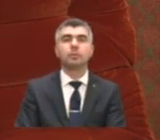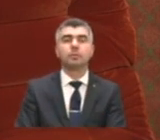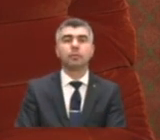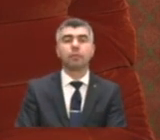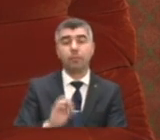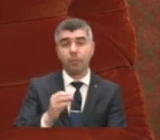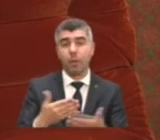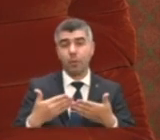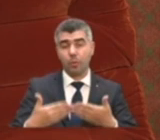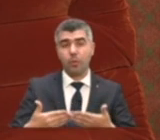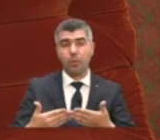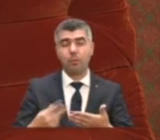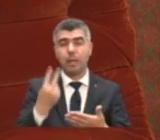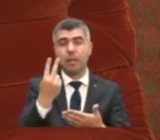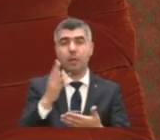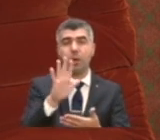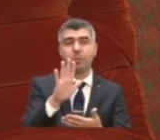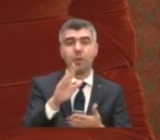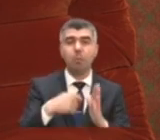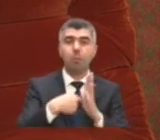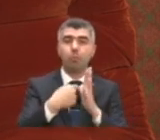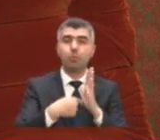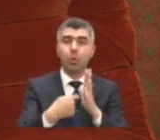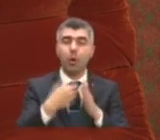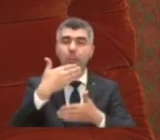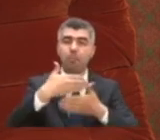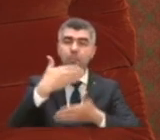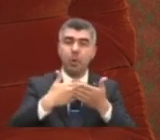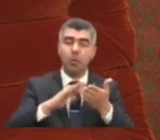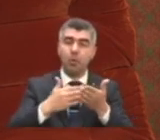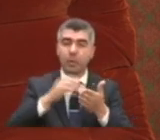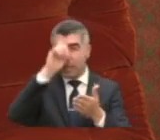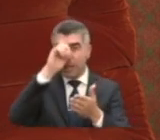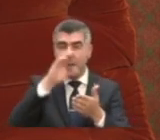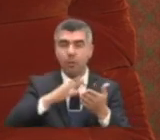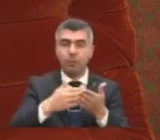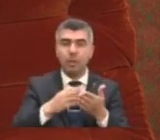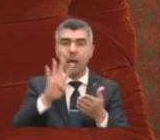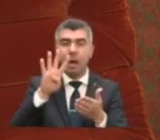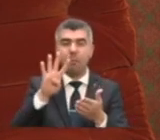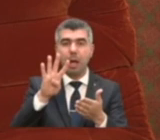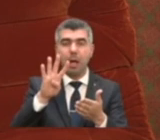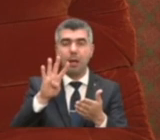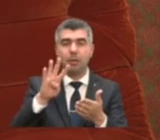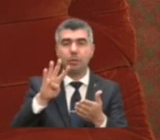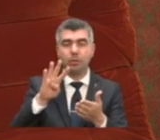الى حدود اليوم انجاز 52 مشروع من الطاقات المتجدده بواحد القدره اجماليه كتناهز 4 جيجاوات،